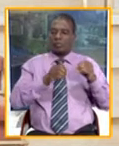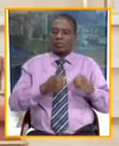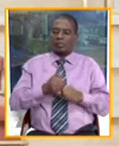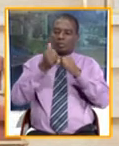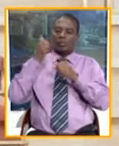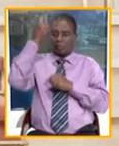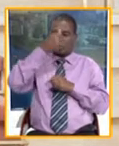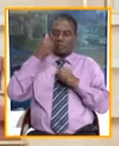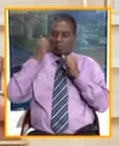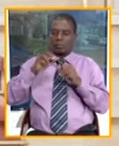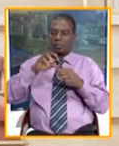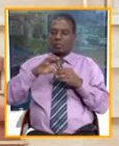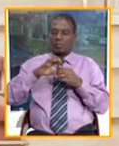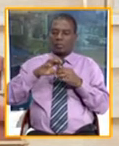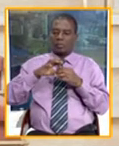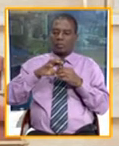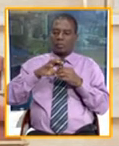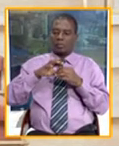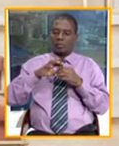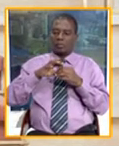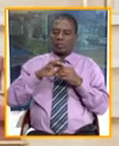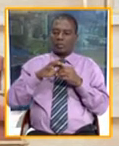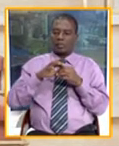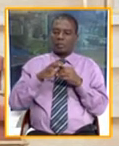Nations 2023, COCAN